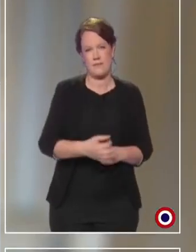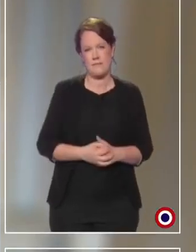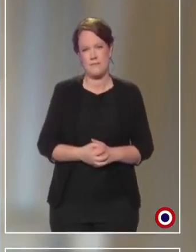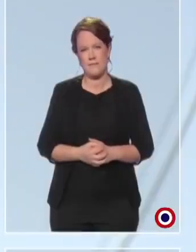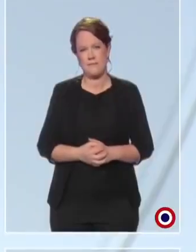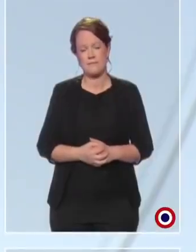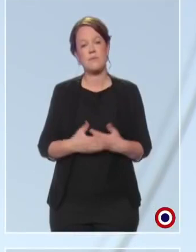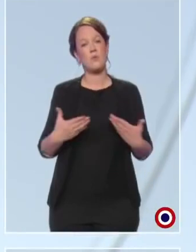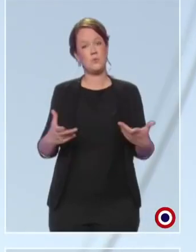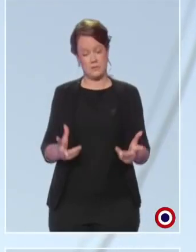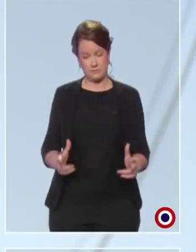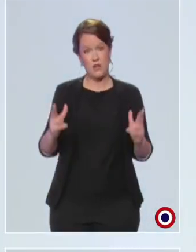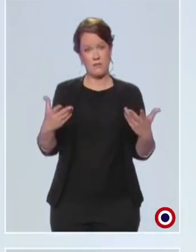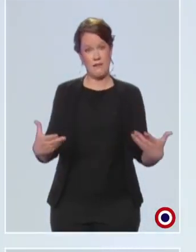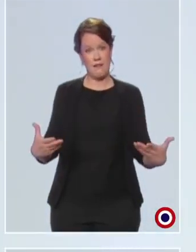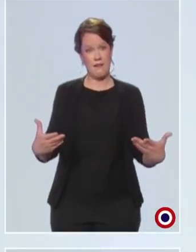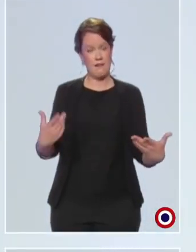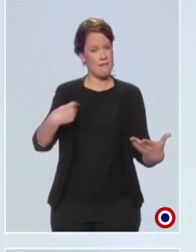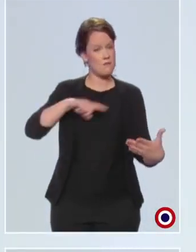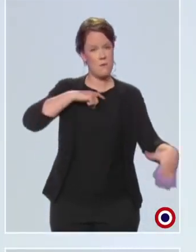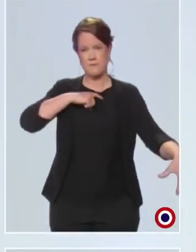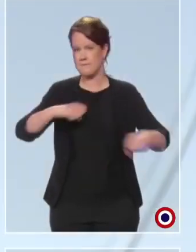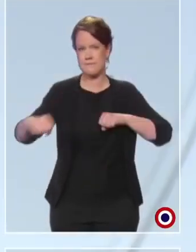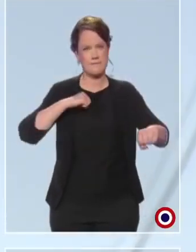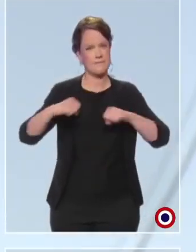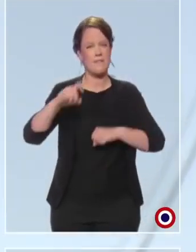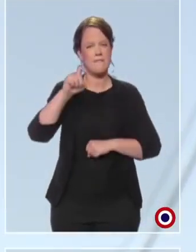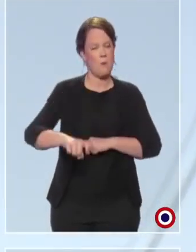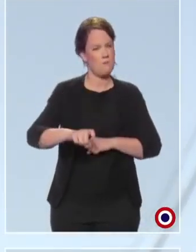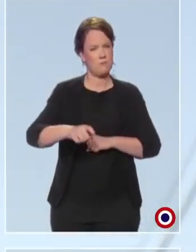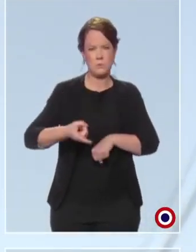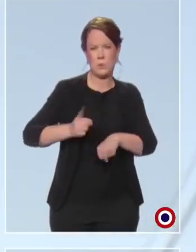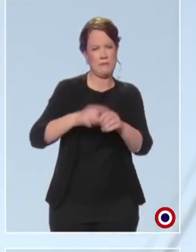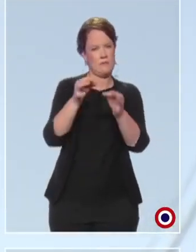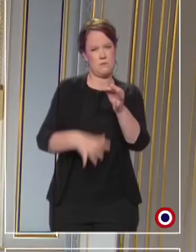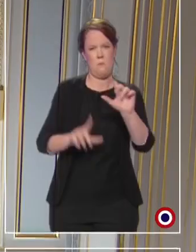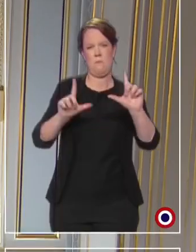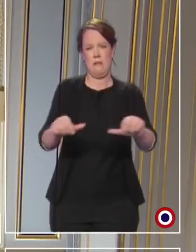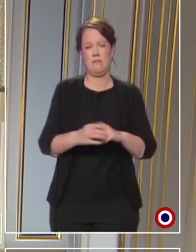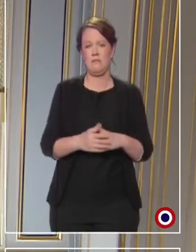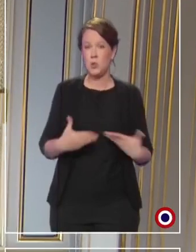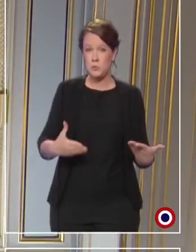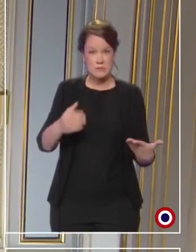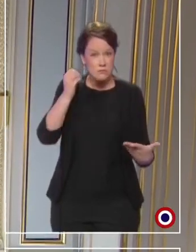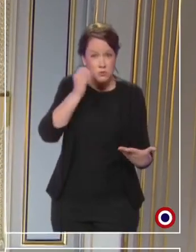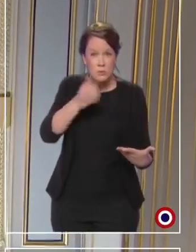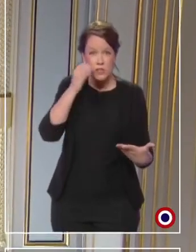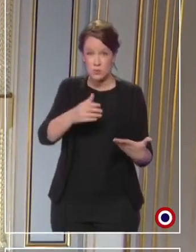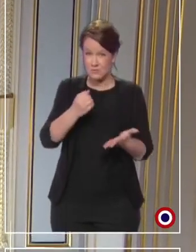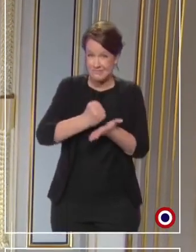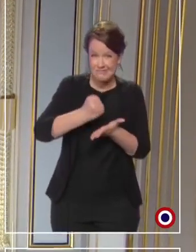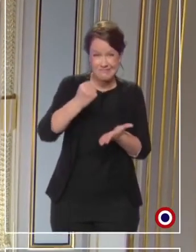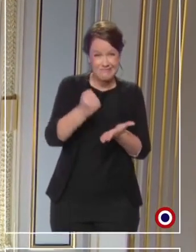effet il nous faut réagir nous mesurons chaque jour mieux on fait entre 1,3 et 1,4 million de tests